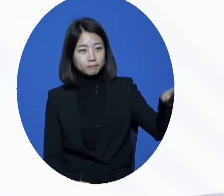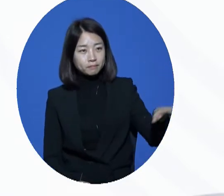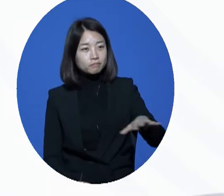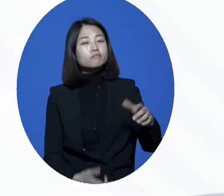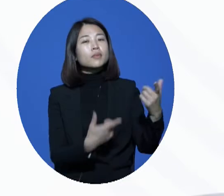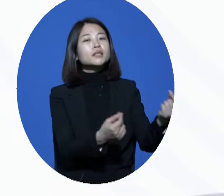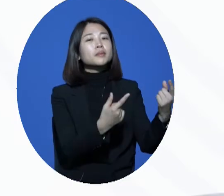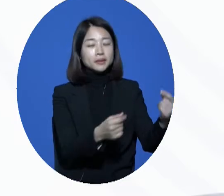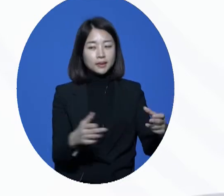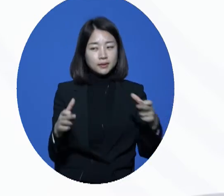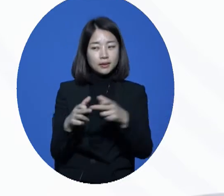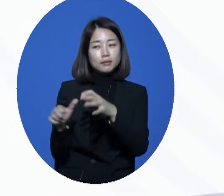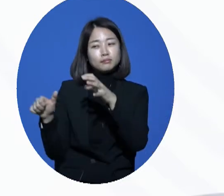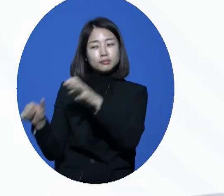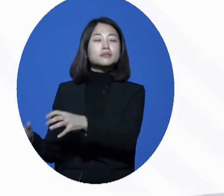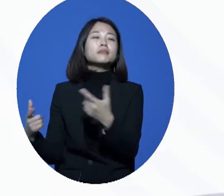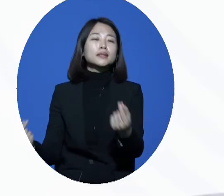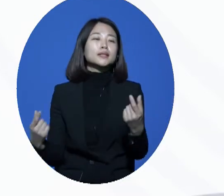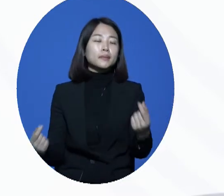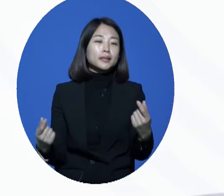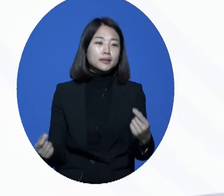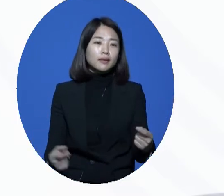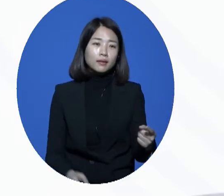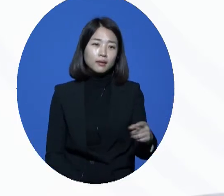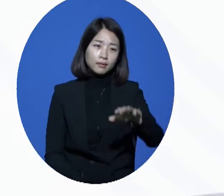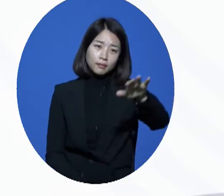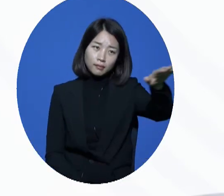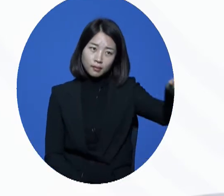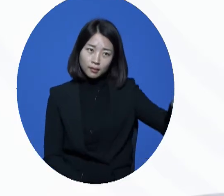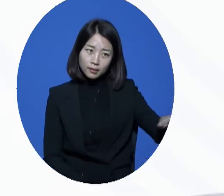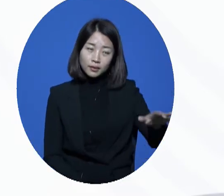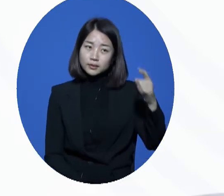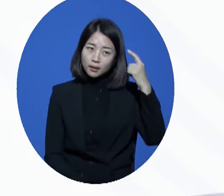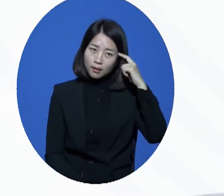빌미로 더욱 합리적인 것처럼 인정되는 분위기,